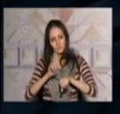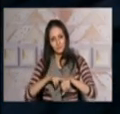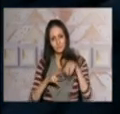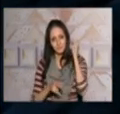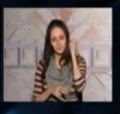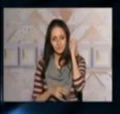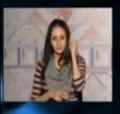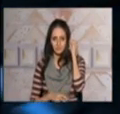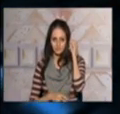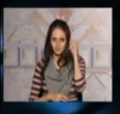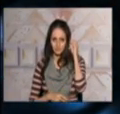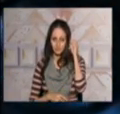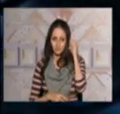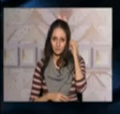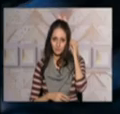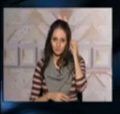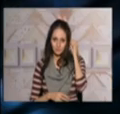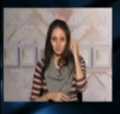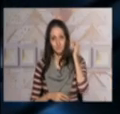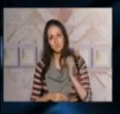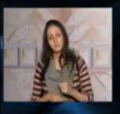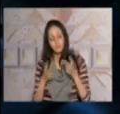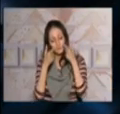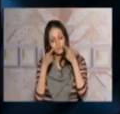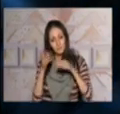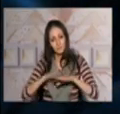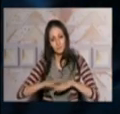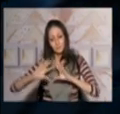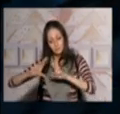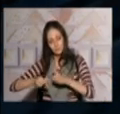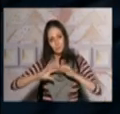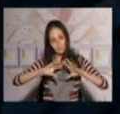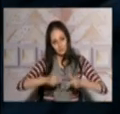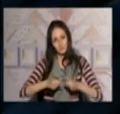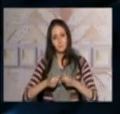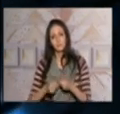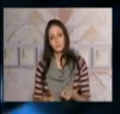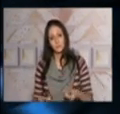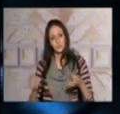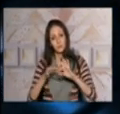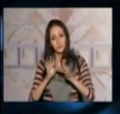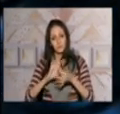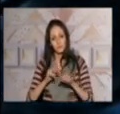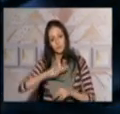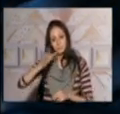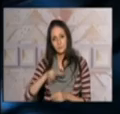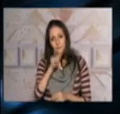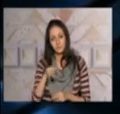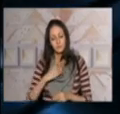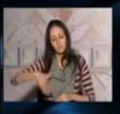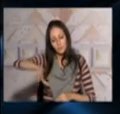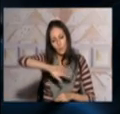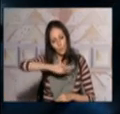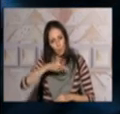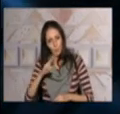خاصة بالسيد الرئيس، نحرص على تطوير العلاقات الثنائية مع رومانيا على كل الأصعدة. اتفقت مع الرئيس الروماني